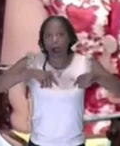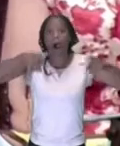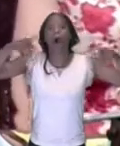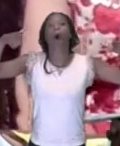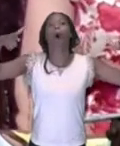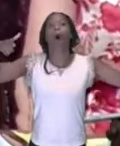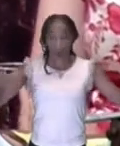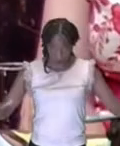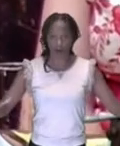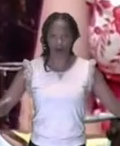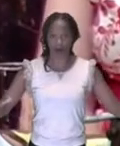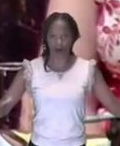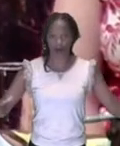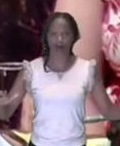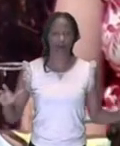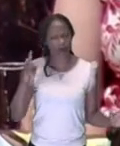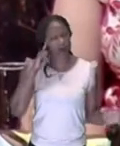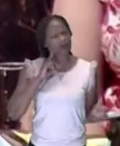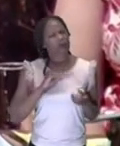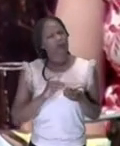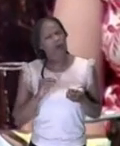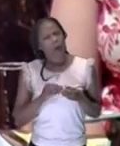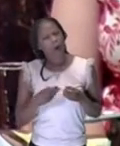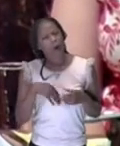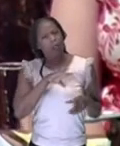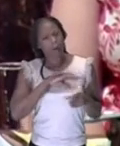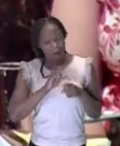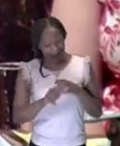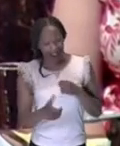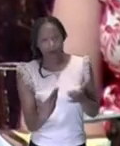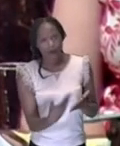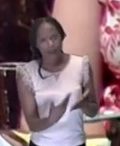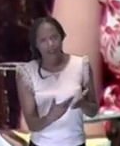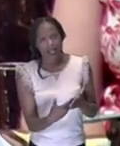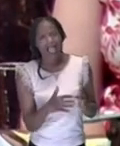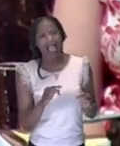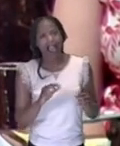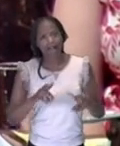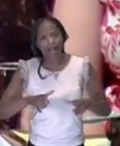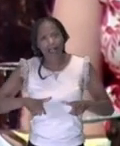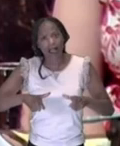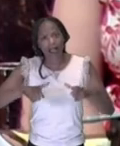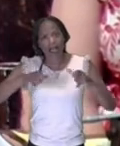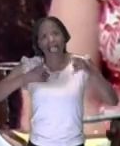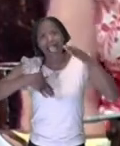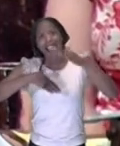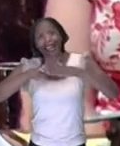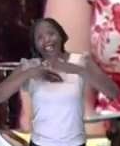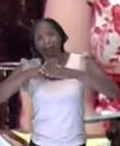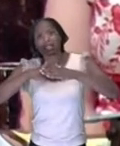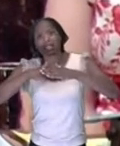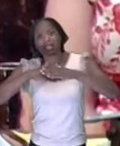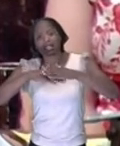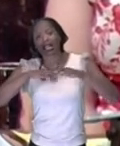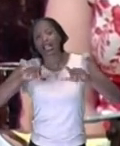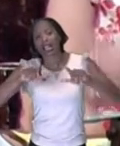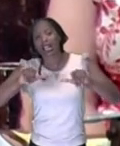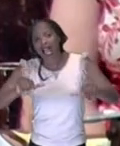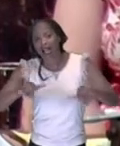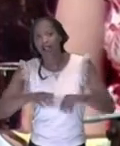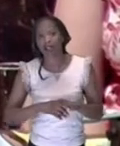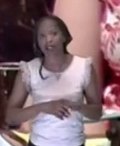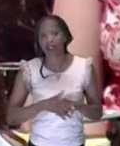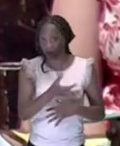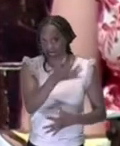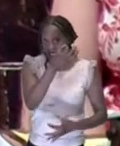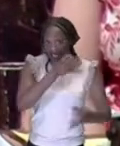je vais vous poser. Est-ce que vous allez, par ce dispositif, assumer la hauteur ? Construire la ville sur la ville, c'est les propos du maire, c'est votre